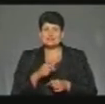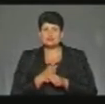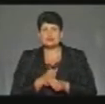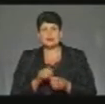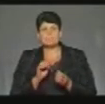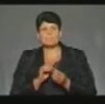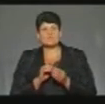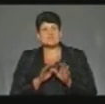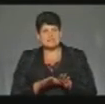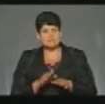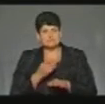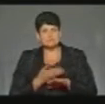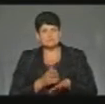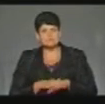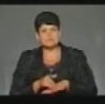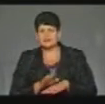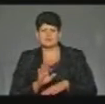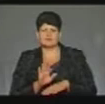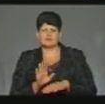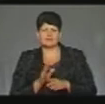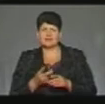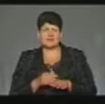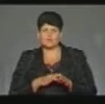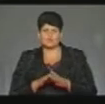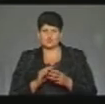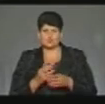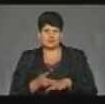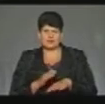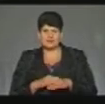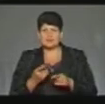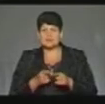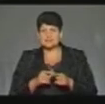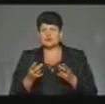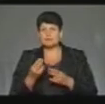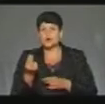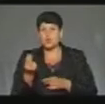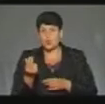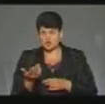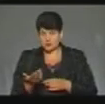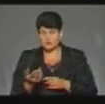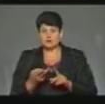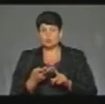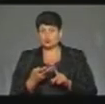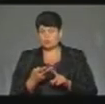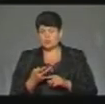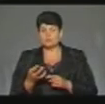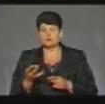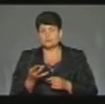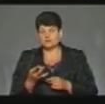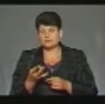це складна процедура? Не зовсім складна процедура. По-перше, це потрібні кошти. По-друге, це